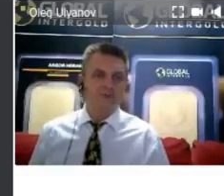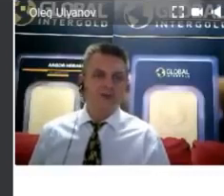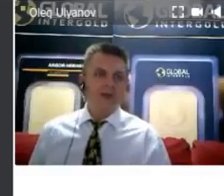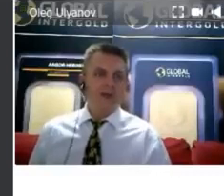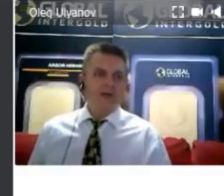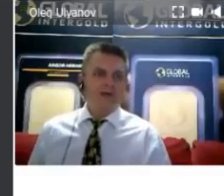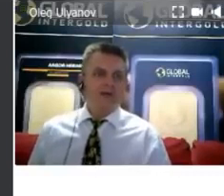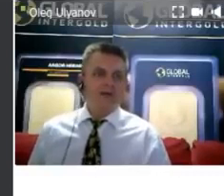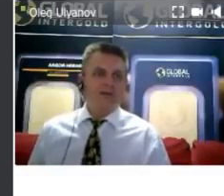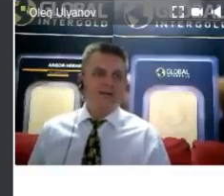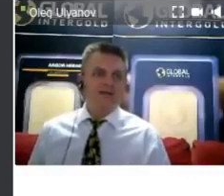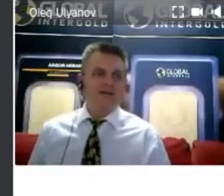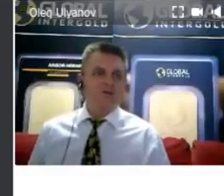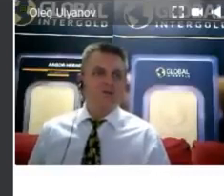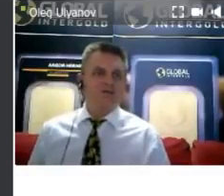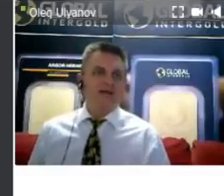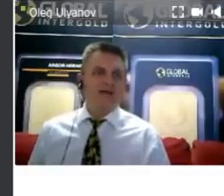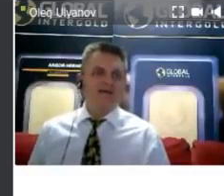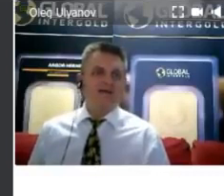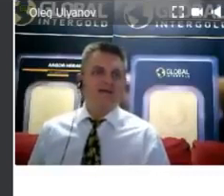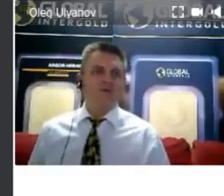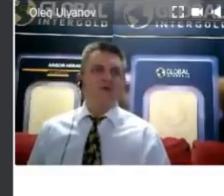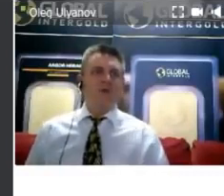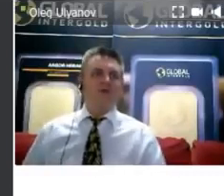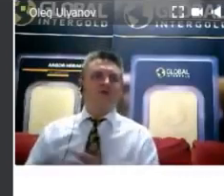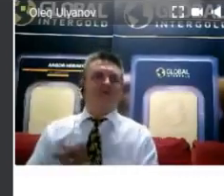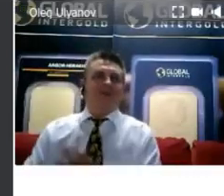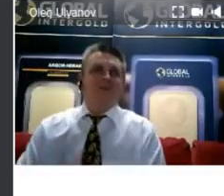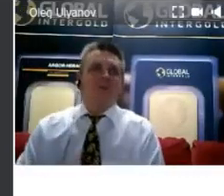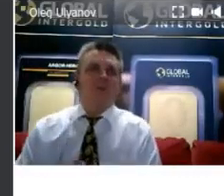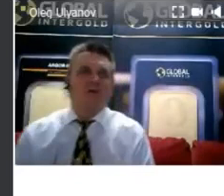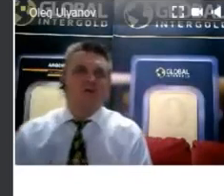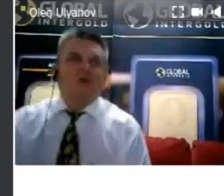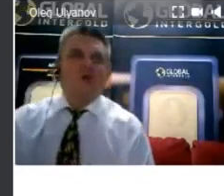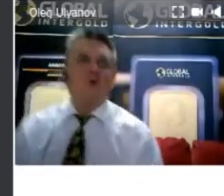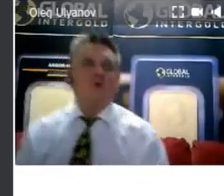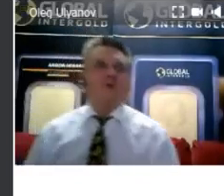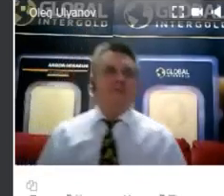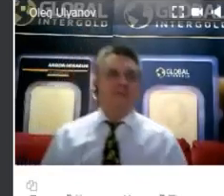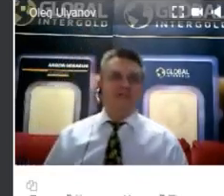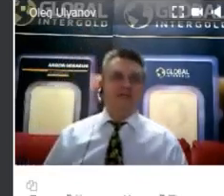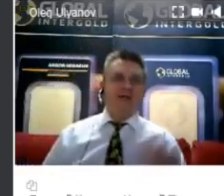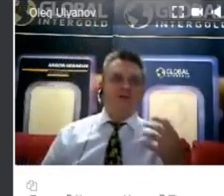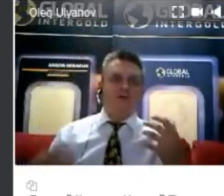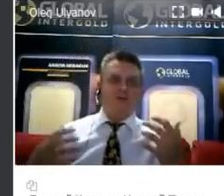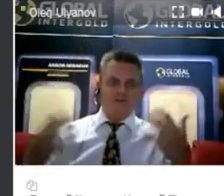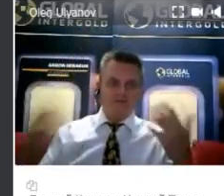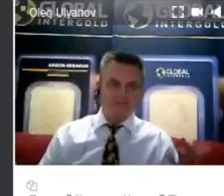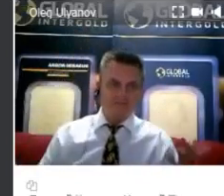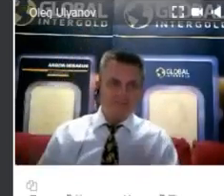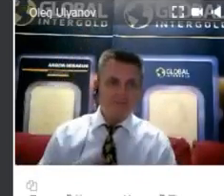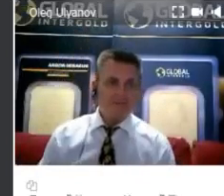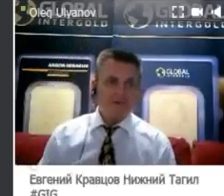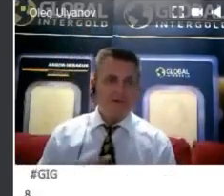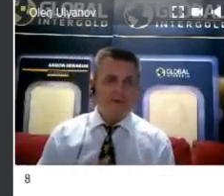хорошо. Итак, дорогие друзья, ну что, большое спасибо Марку, что он рассказал о